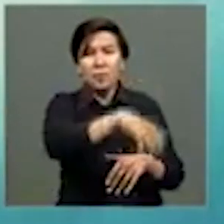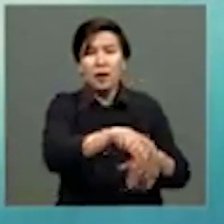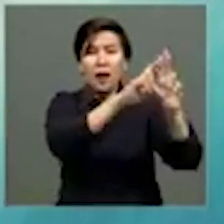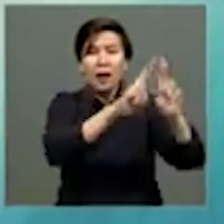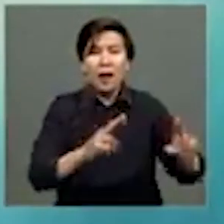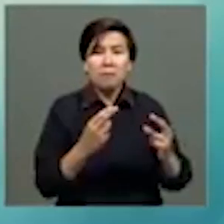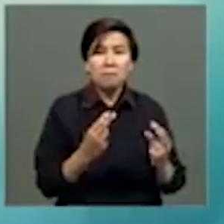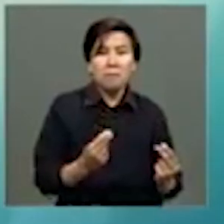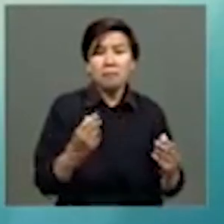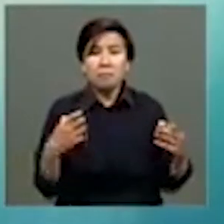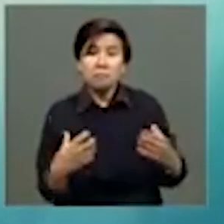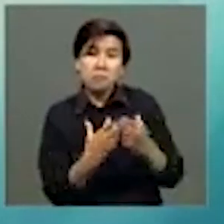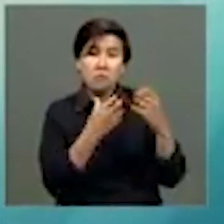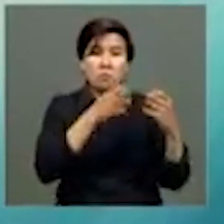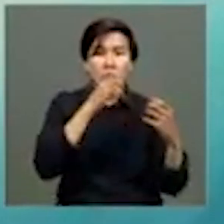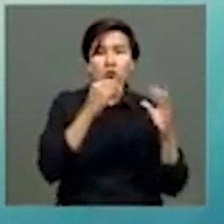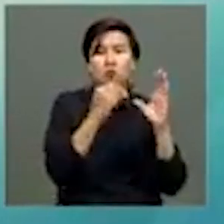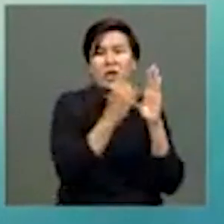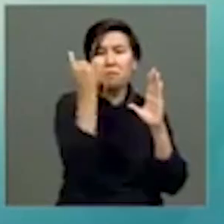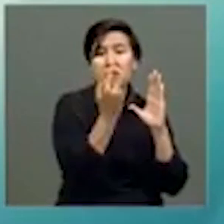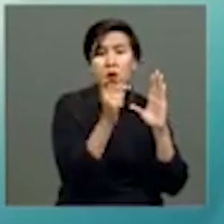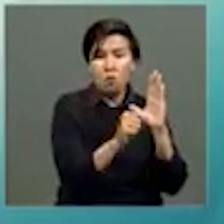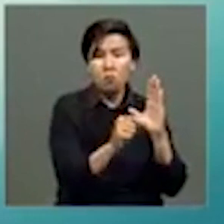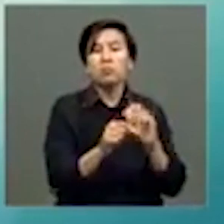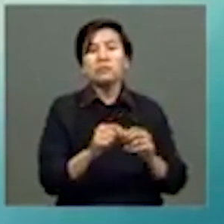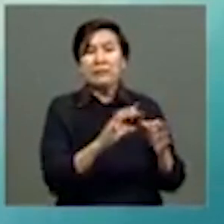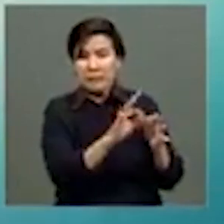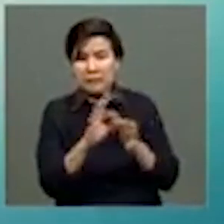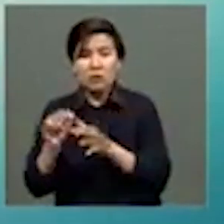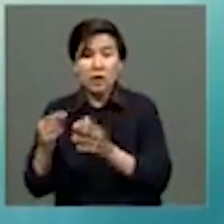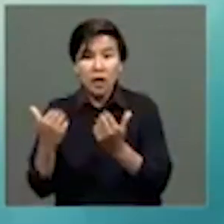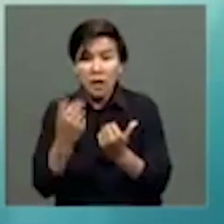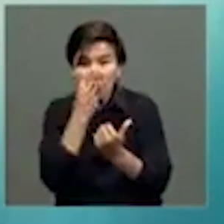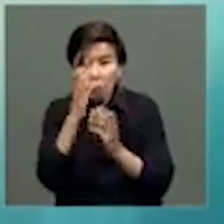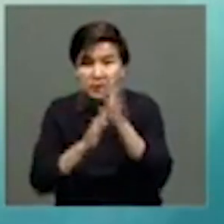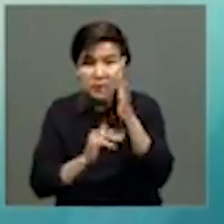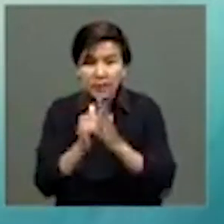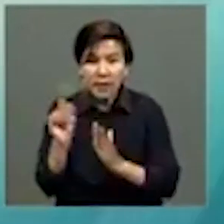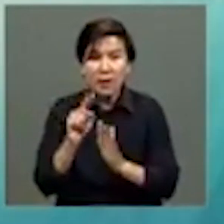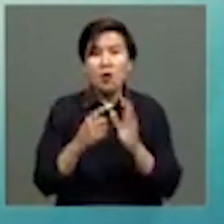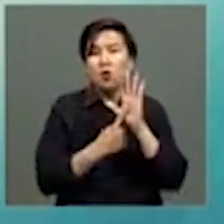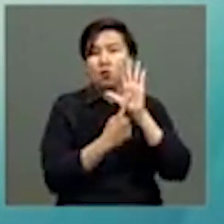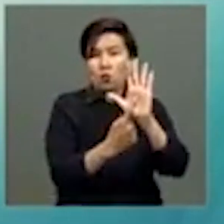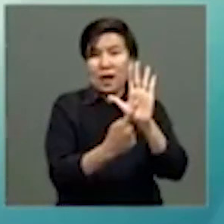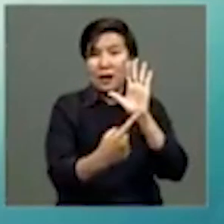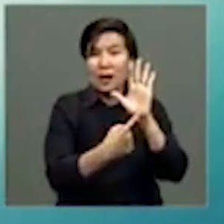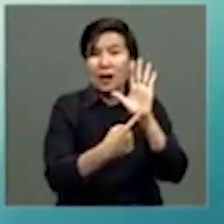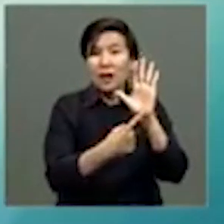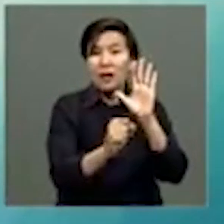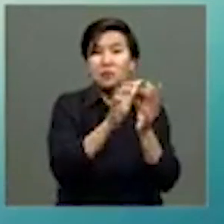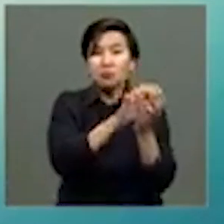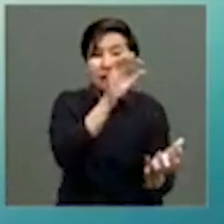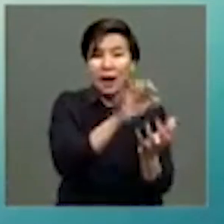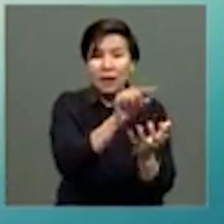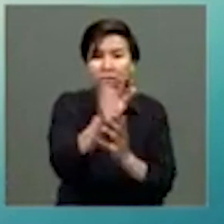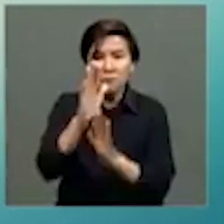พมหานครนั่นเองนะคะนอกจากดูตัวเลขแล้วเนี่ยอยากให้ทุกท่านดูที่สีด้วยค่ะอย่างเช่นสมุทรปราการเนี่ยนะคะตัวเล